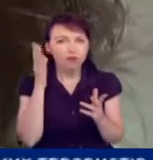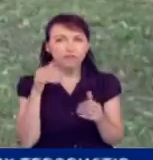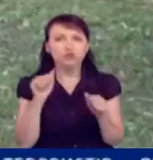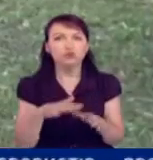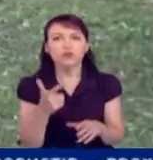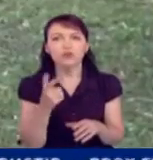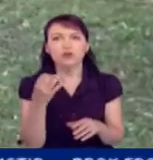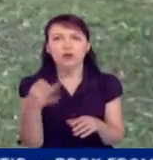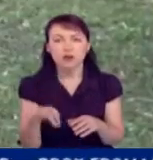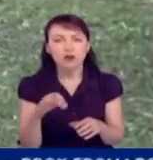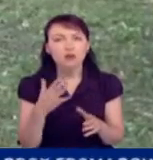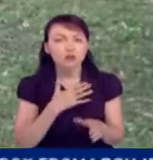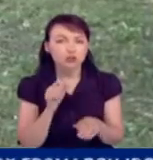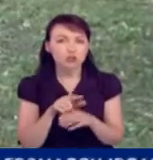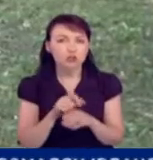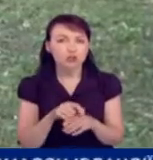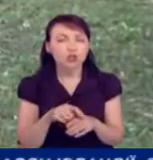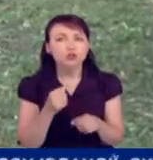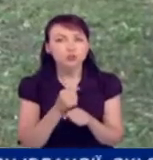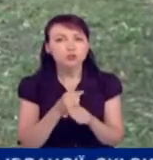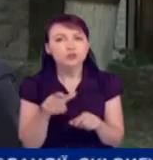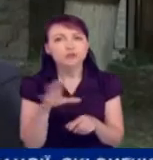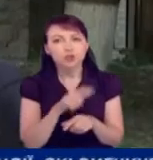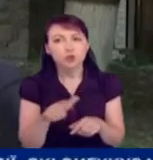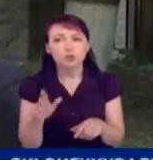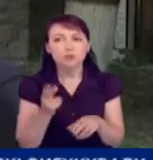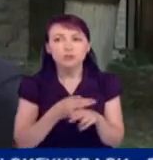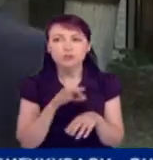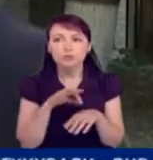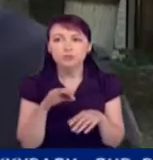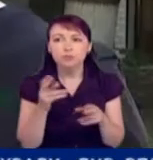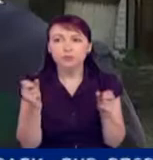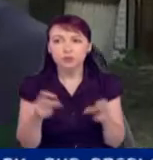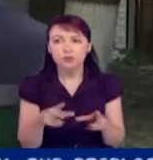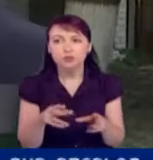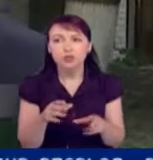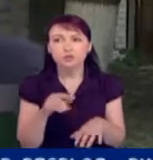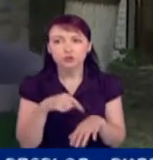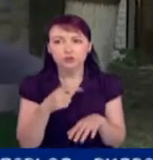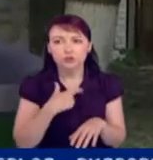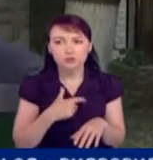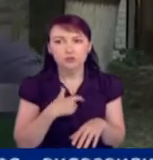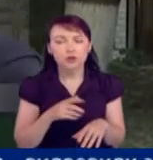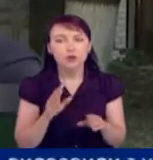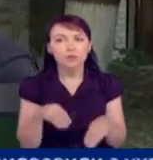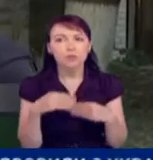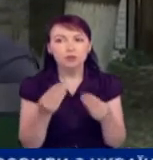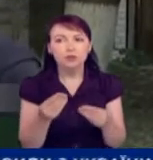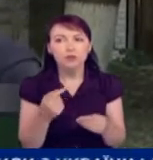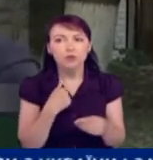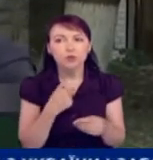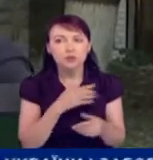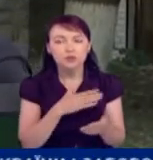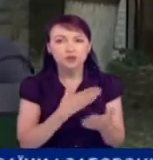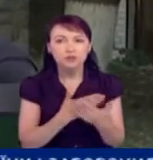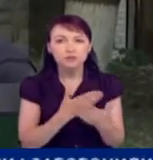він гей. Наша задача – зробити так, щоб всі люди відчували себе безпечно. Така дискусія в Україні відбувається вперше, тому що ми даємо голос не активістам, а саме